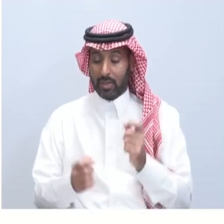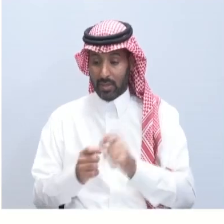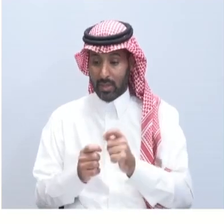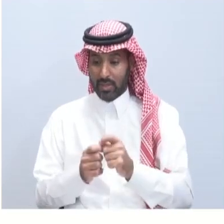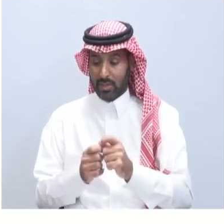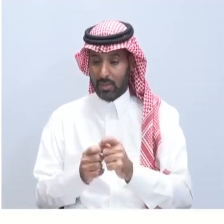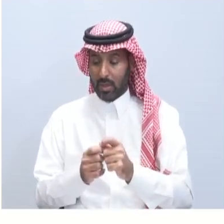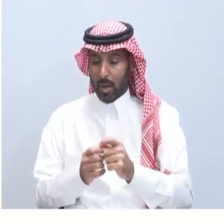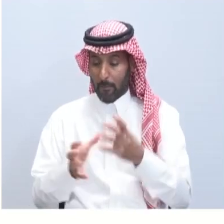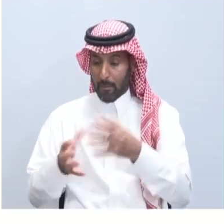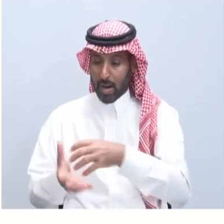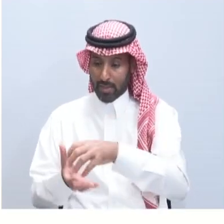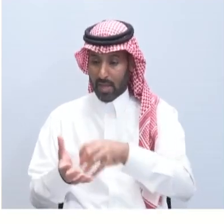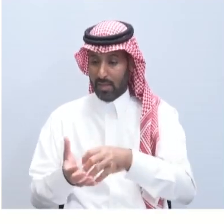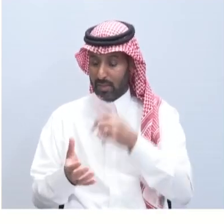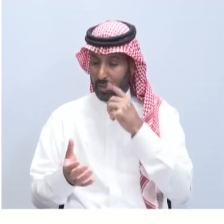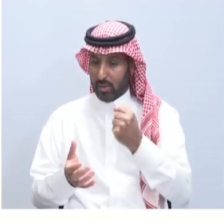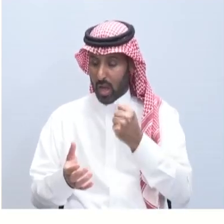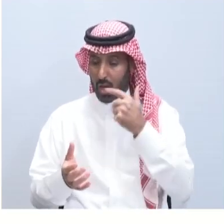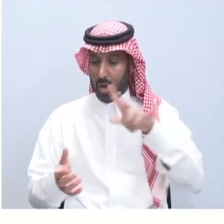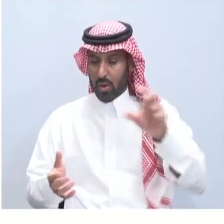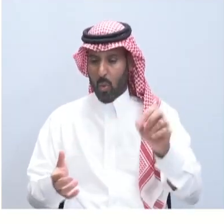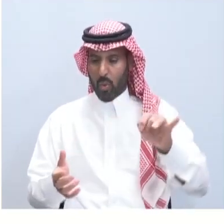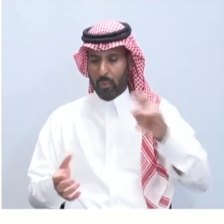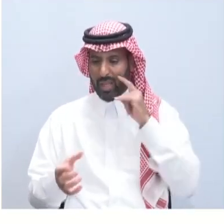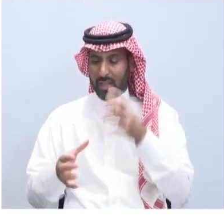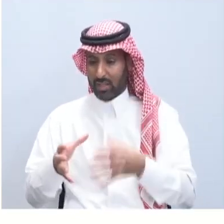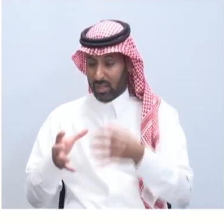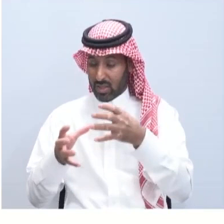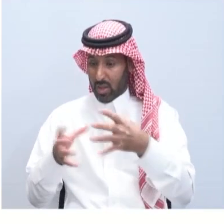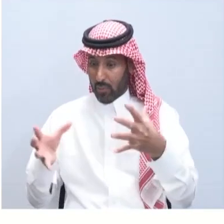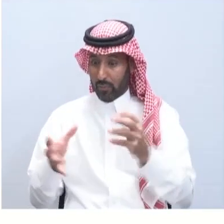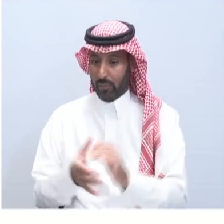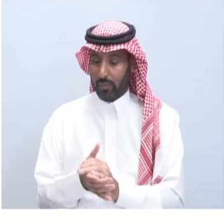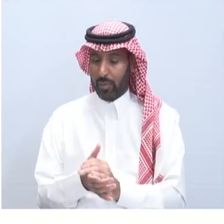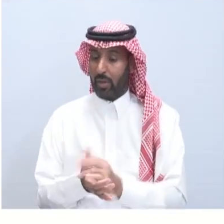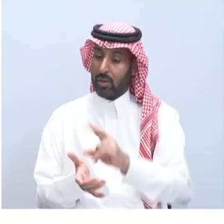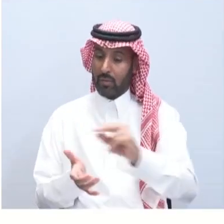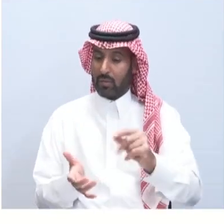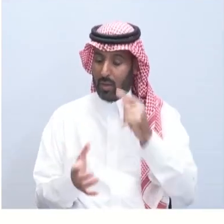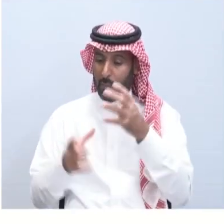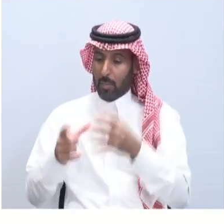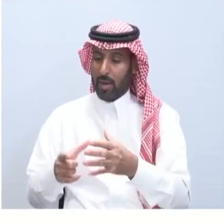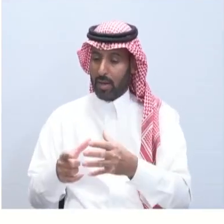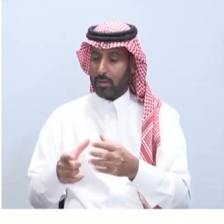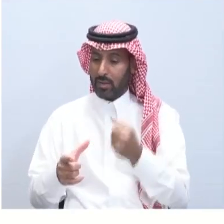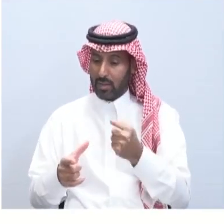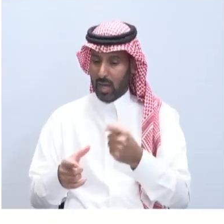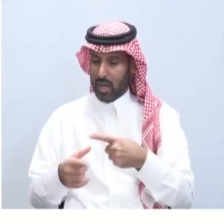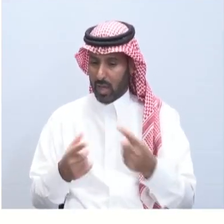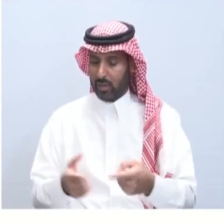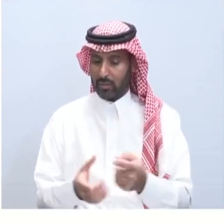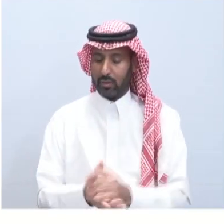محطات الطاقه النوويه الكهرباء بطريقه مشابهه كثيرا لمحطات الطاقه